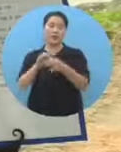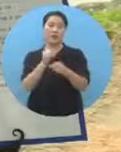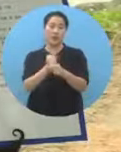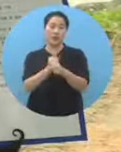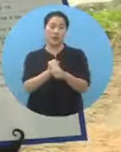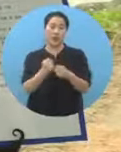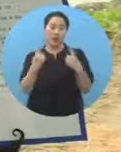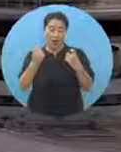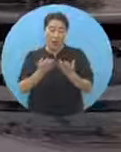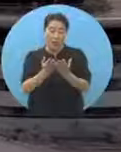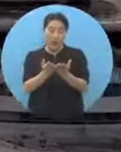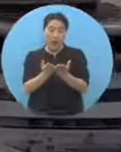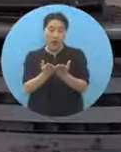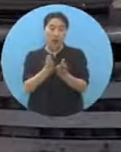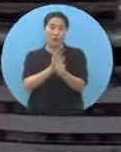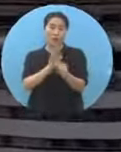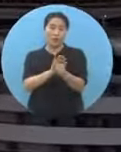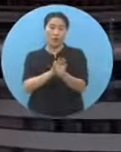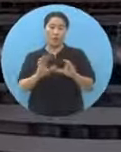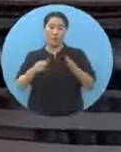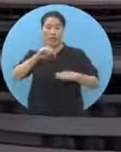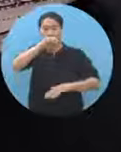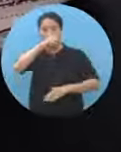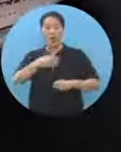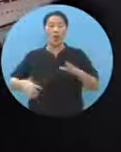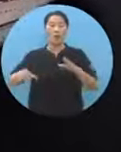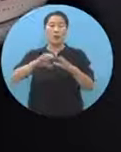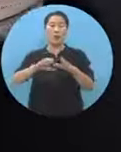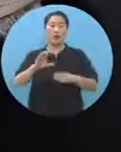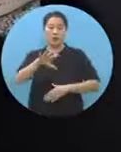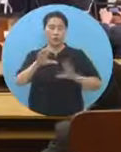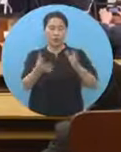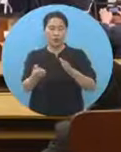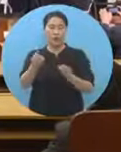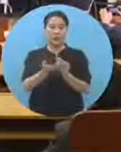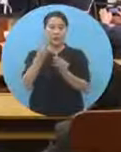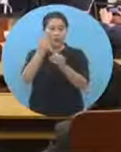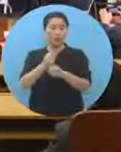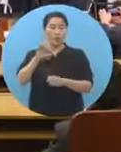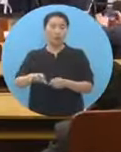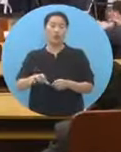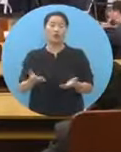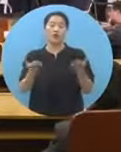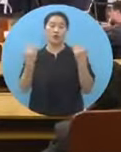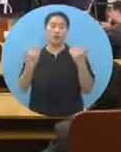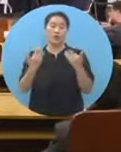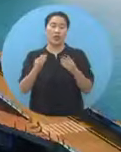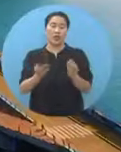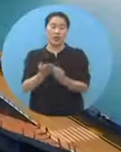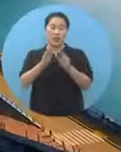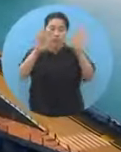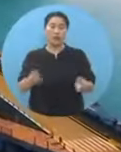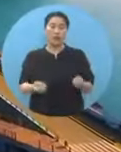관광벨트 조성사업, 크루즈 관광 기반 조성사업 국가계획 반영, 국립섬연구기관 유치, 섬엑스포